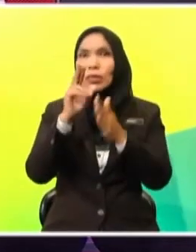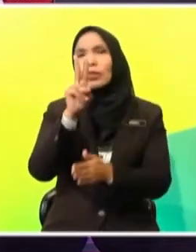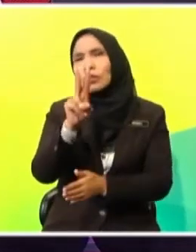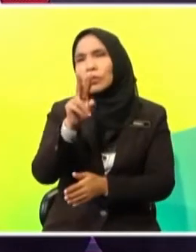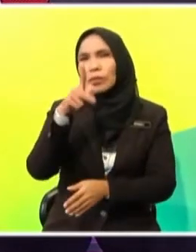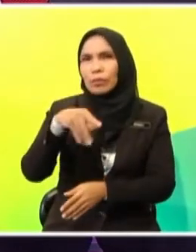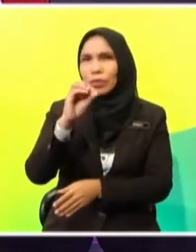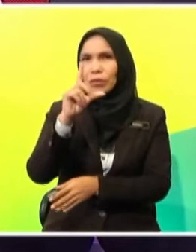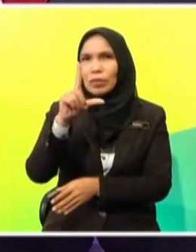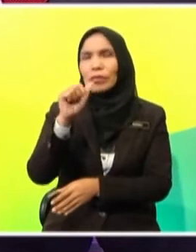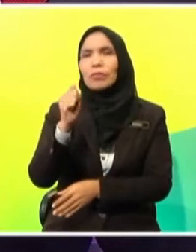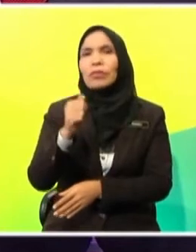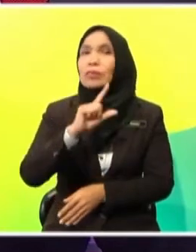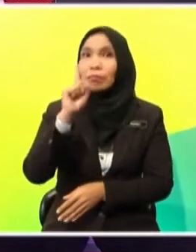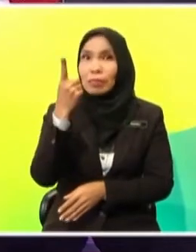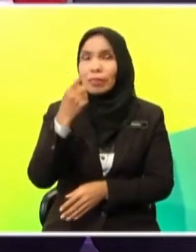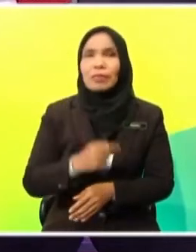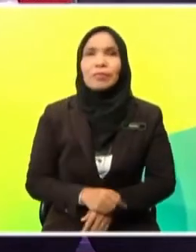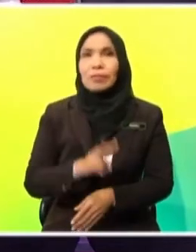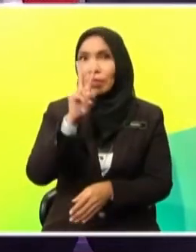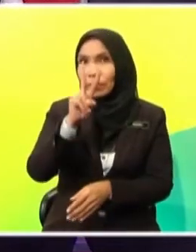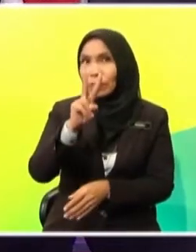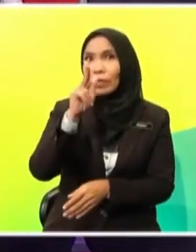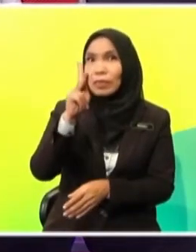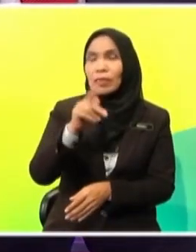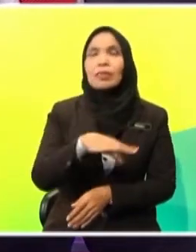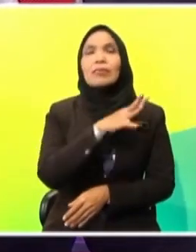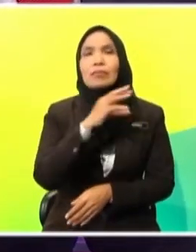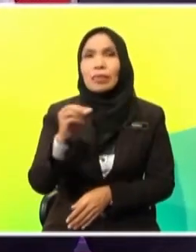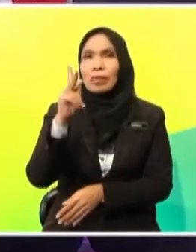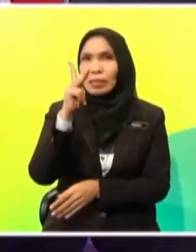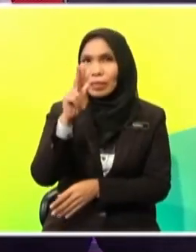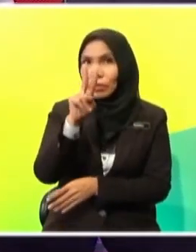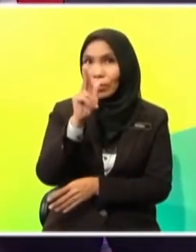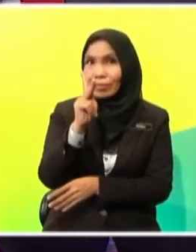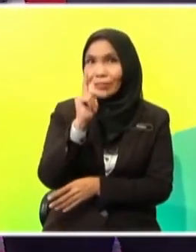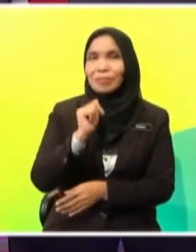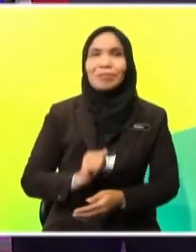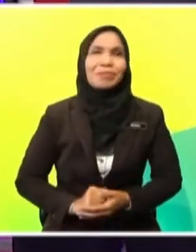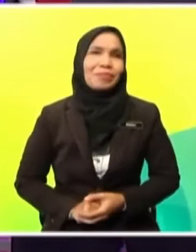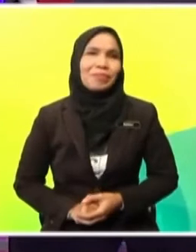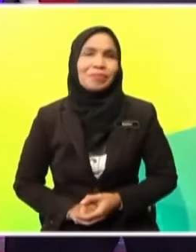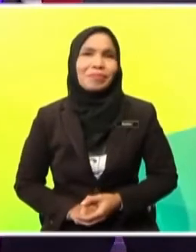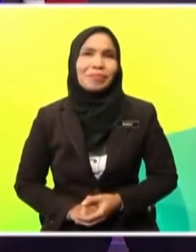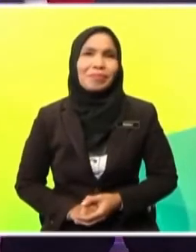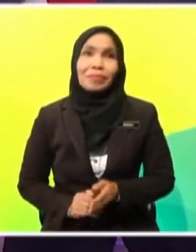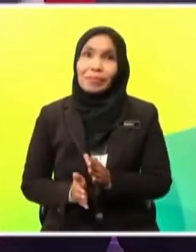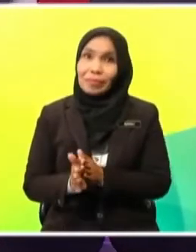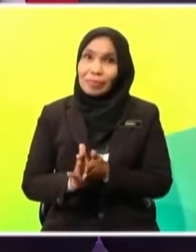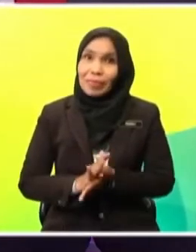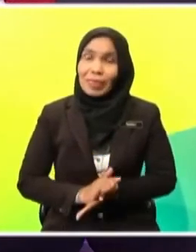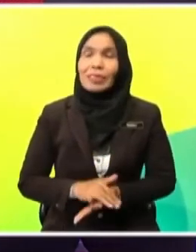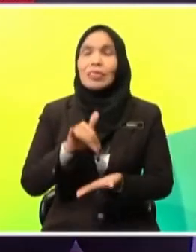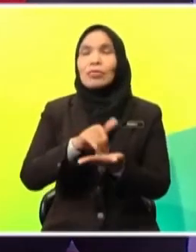KTP ini yaitu VCD dan gay Jadi itulah yang untuk kita